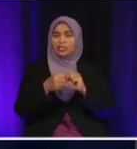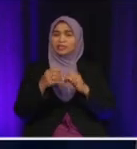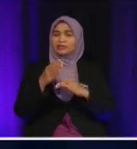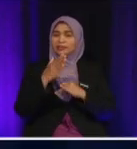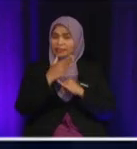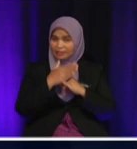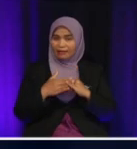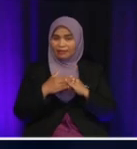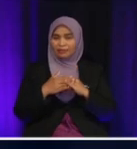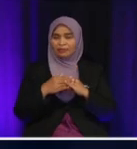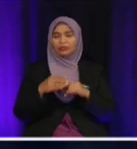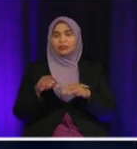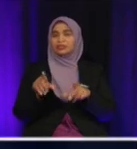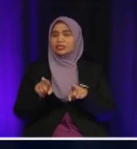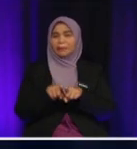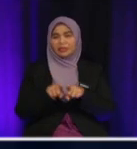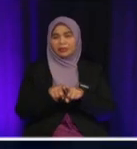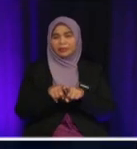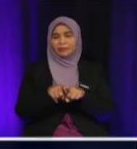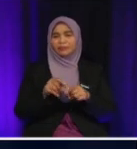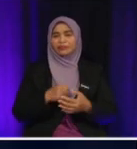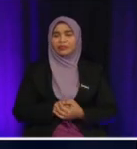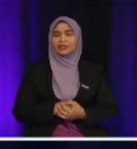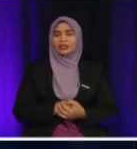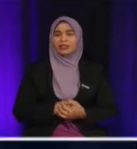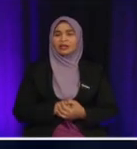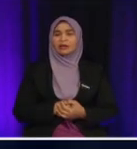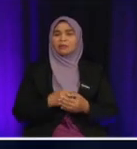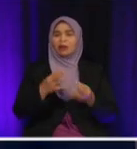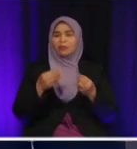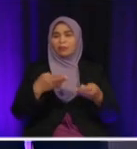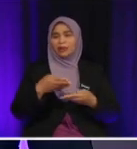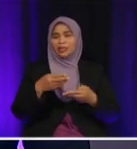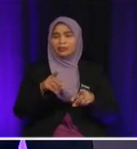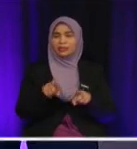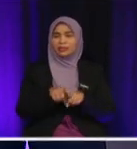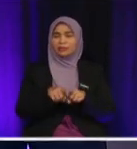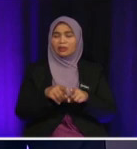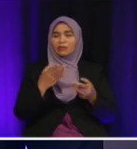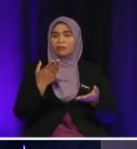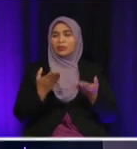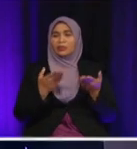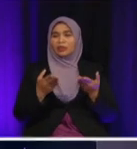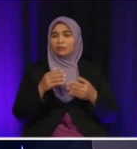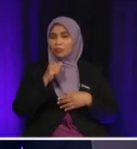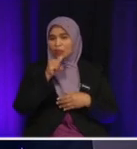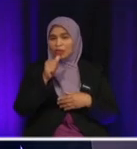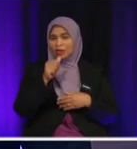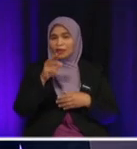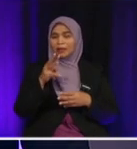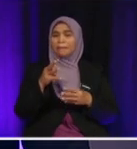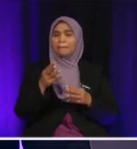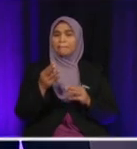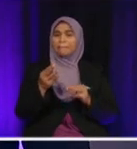saya, orang yang potong saya tu juga dipotong. Ya, mahukan balasan yang sama. Ataupun mungkin bukan mangsa tapi waris mangsa